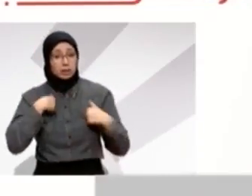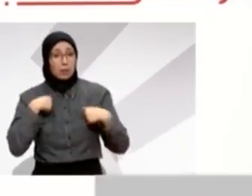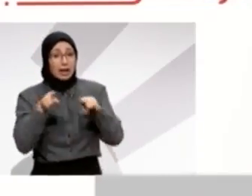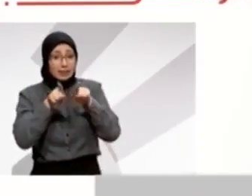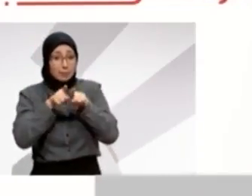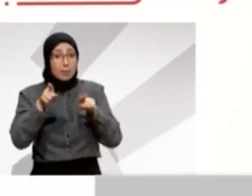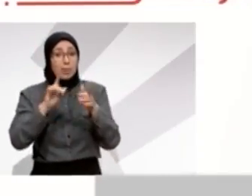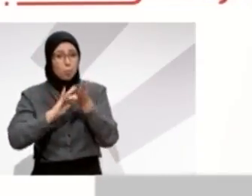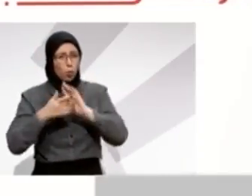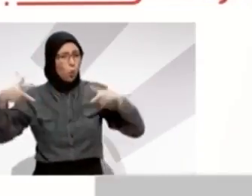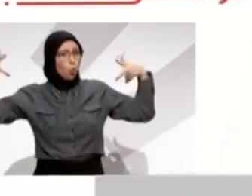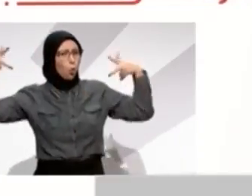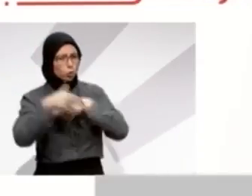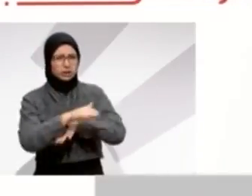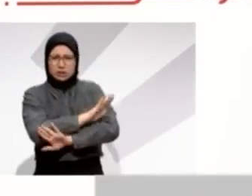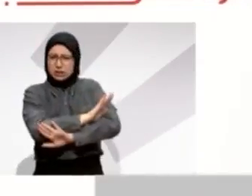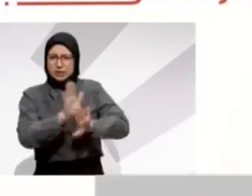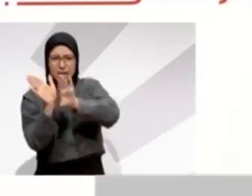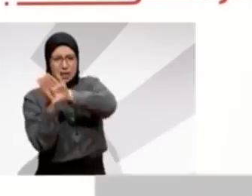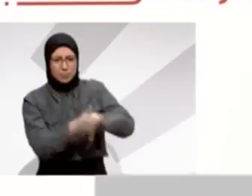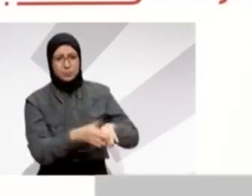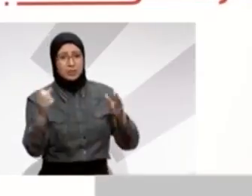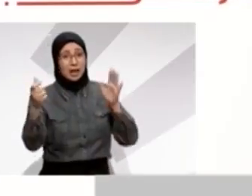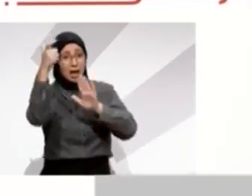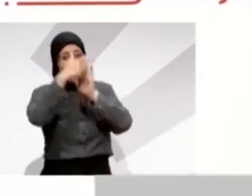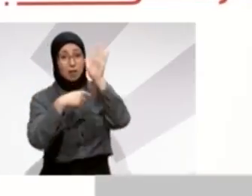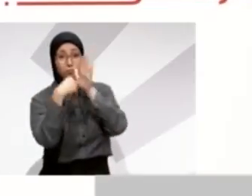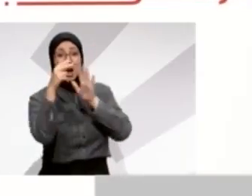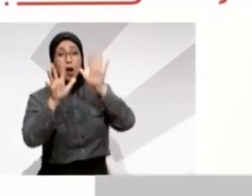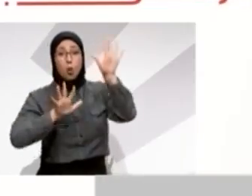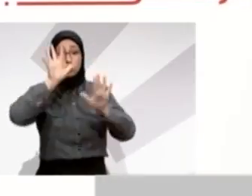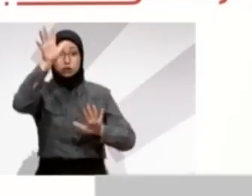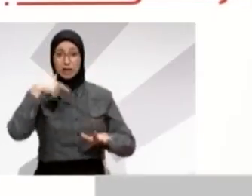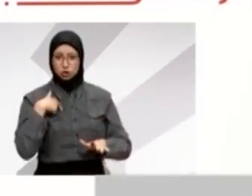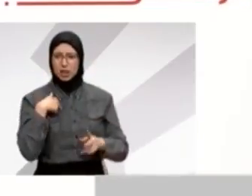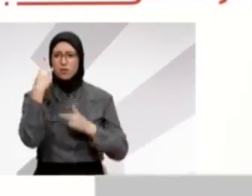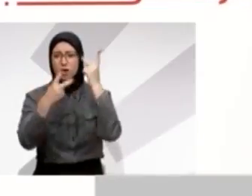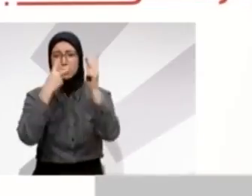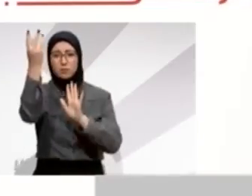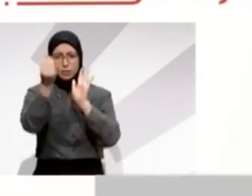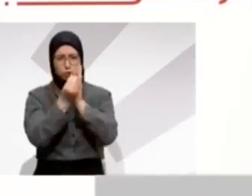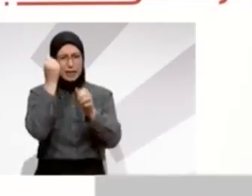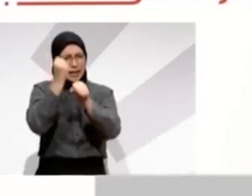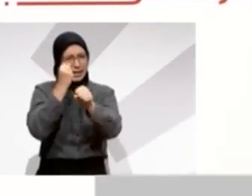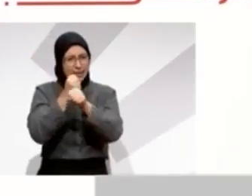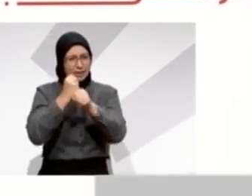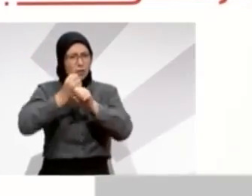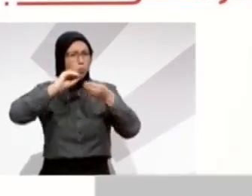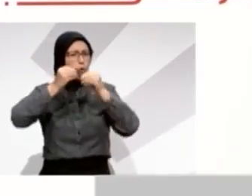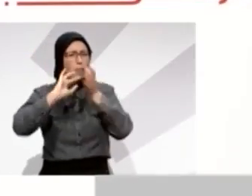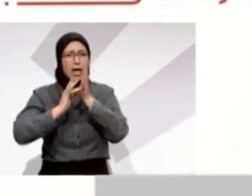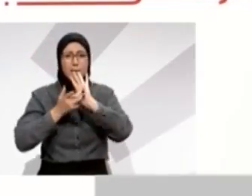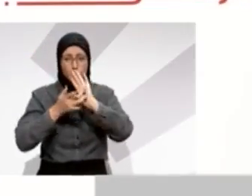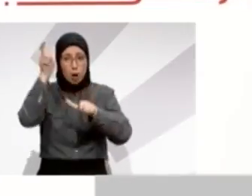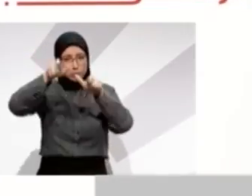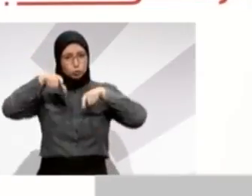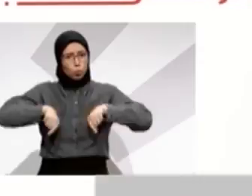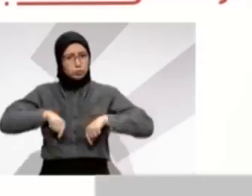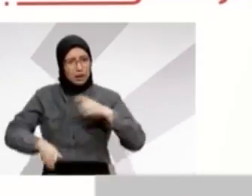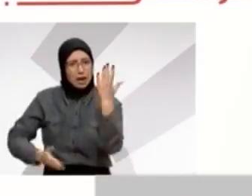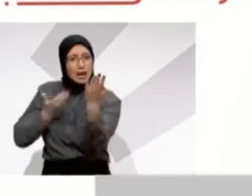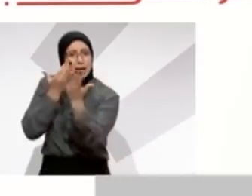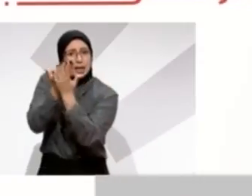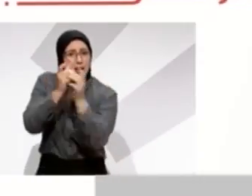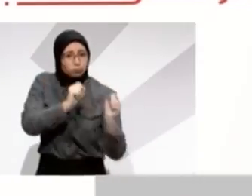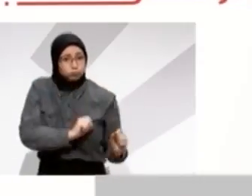ونقطه مع الاختيار هذا صوتوا للقائمه عدد 15 مهمتنا بشان بلغوا مشاكلكم لاصحاب القرار و بس